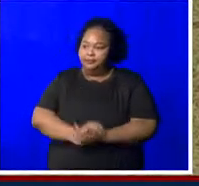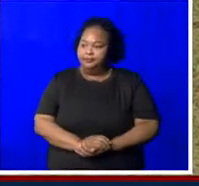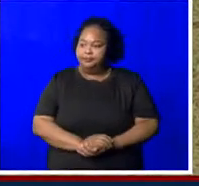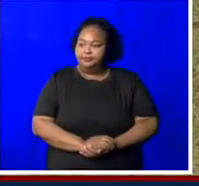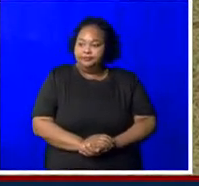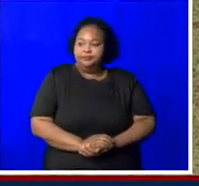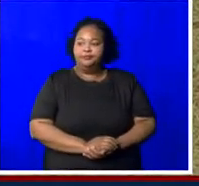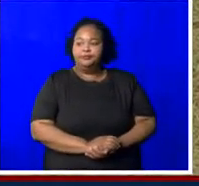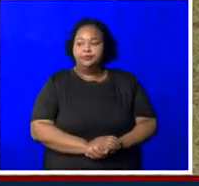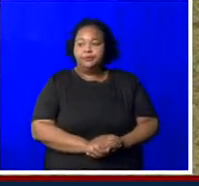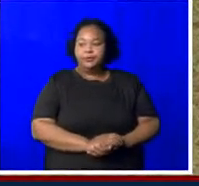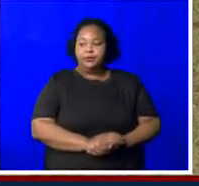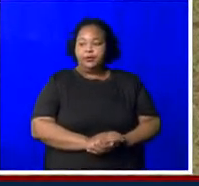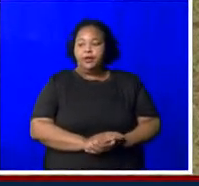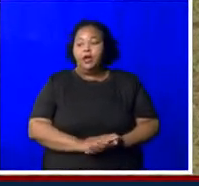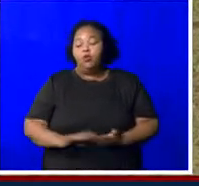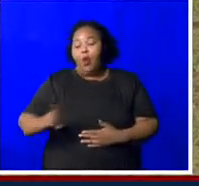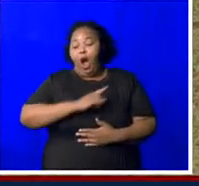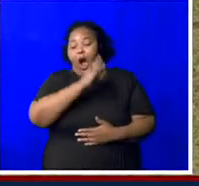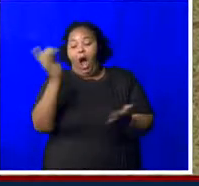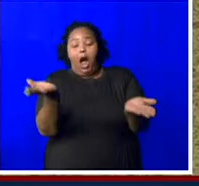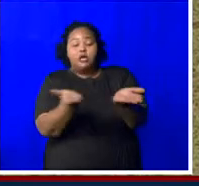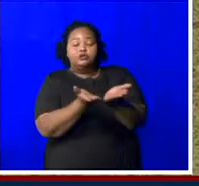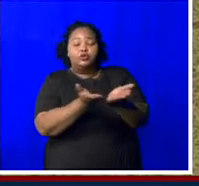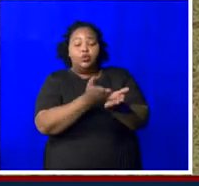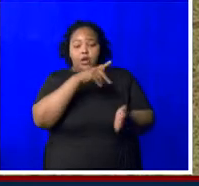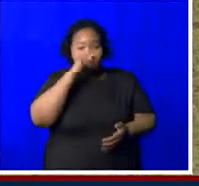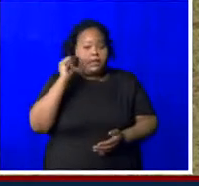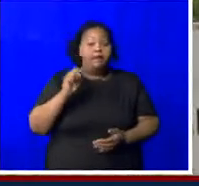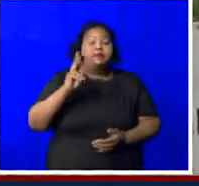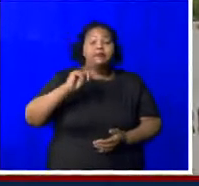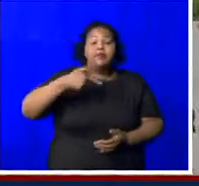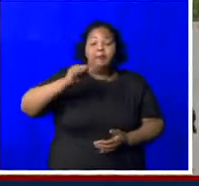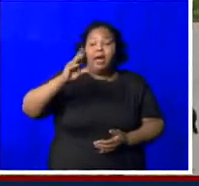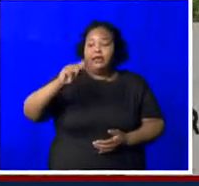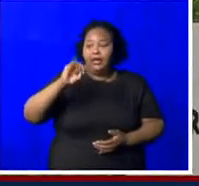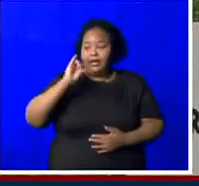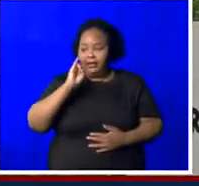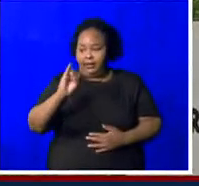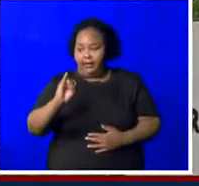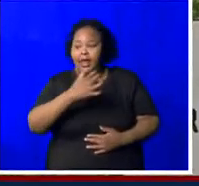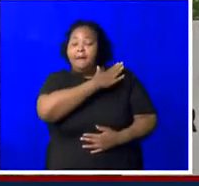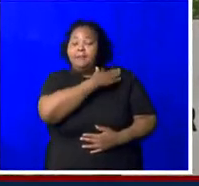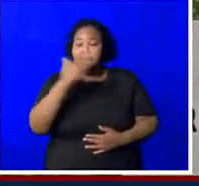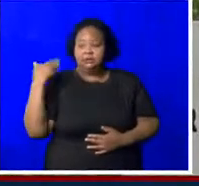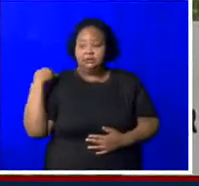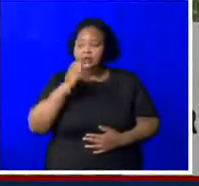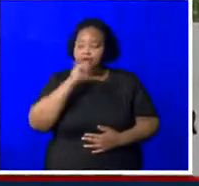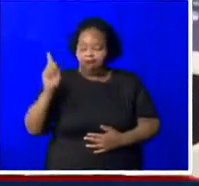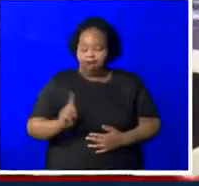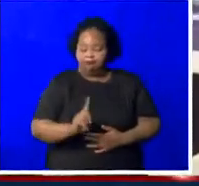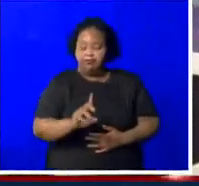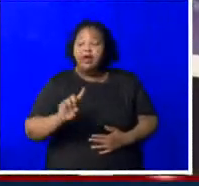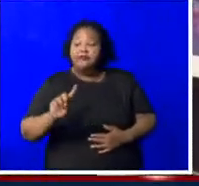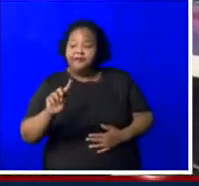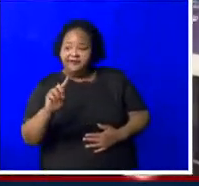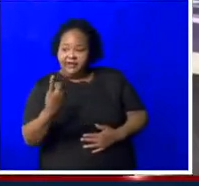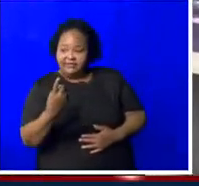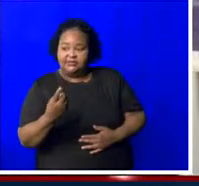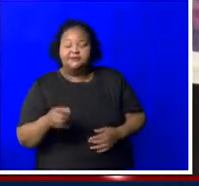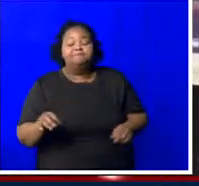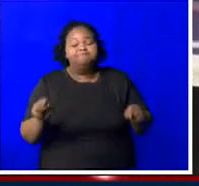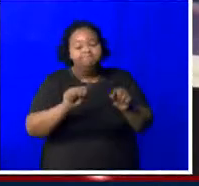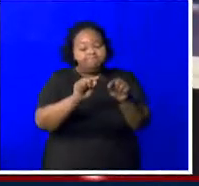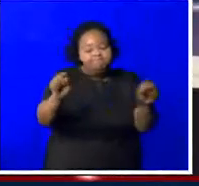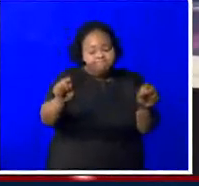Ekufikeni kwayo indvuna yetekwatisa lapha esikolweni lesiphakeme sasenxabaneni umhlonishwa Savannah Maziya ucale ngekuvakashela leli